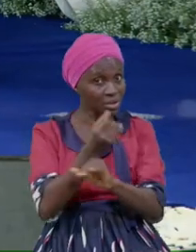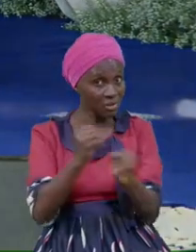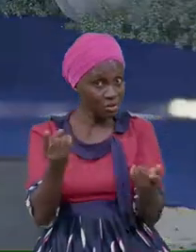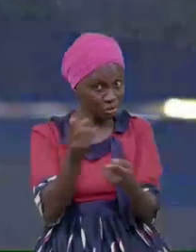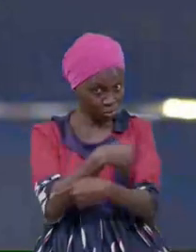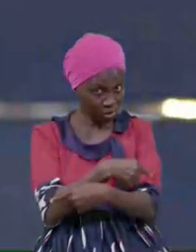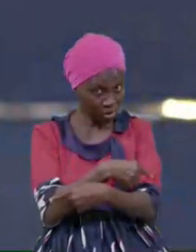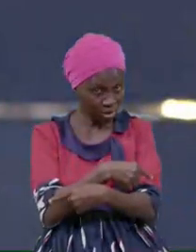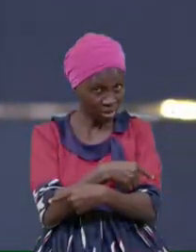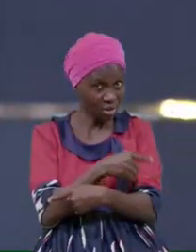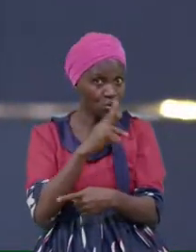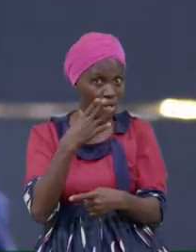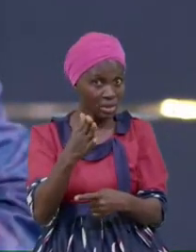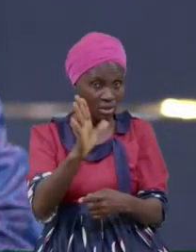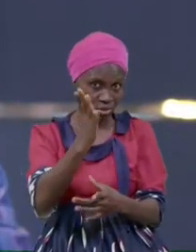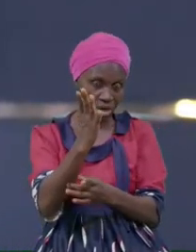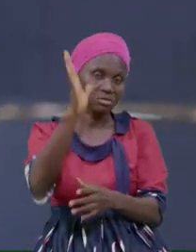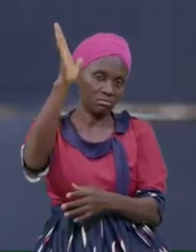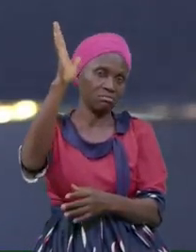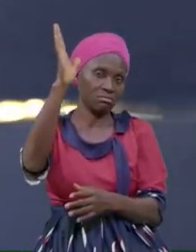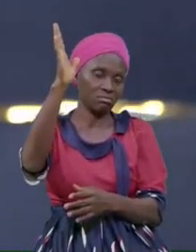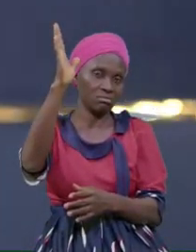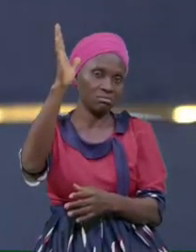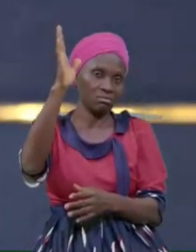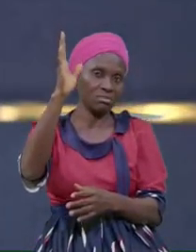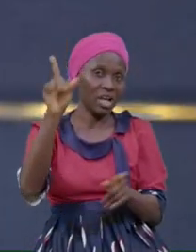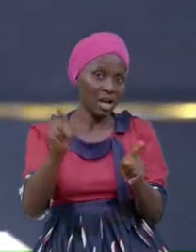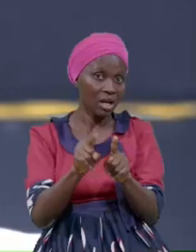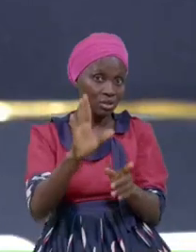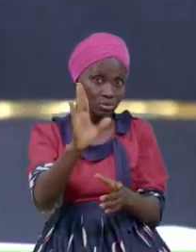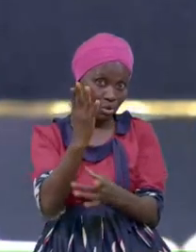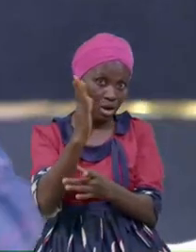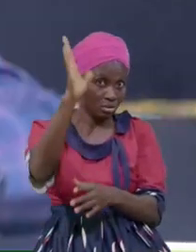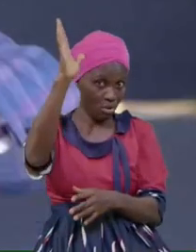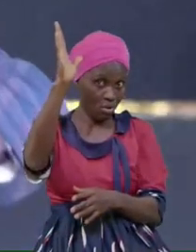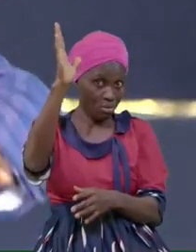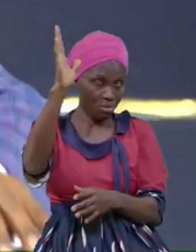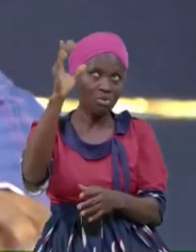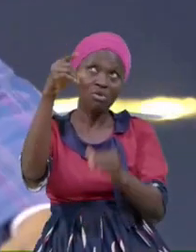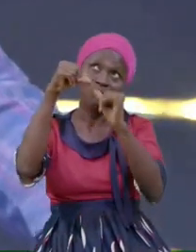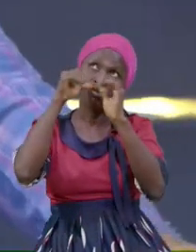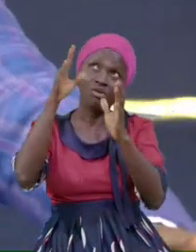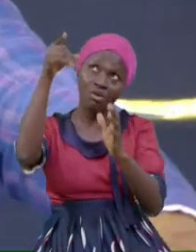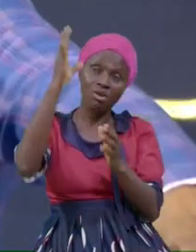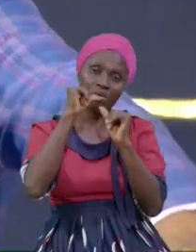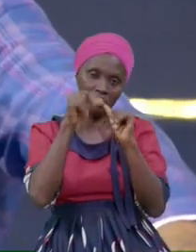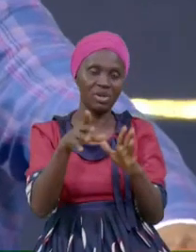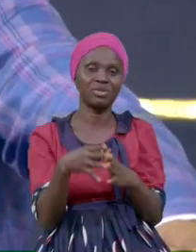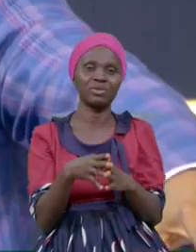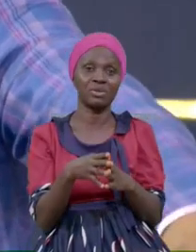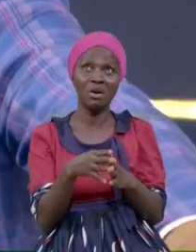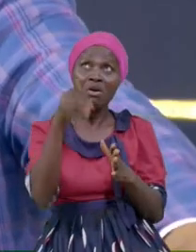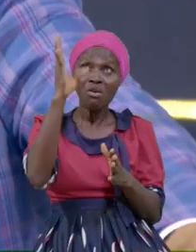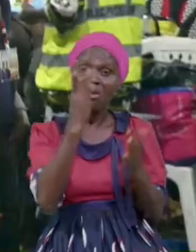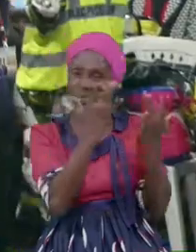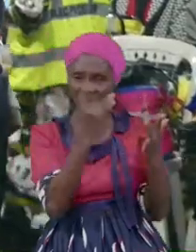lève ta main. Amen, que Dieu te bénisse là-bas. Amen, que Dieu te bénisse. Lève cette main, Dieu t'attend.